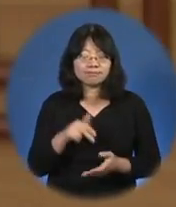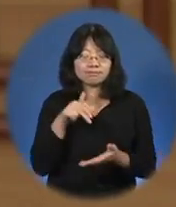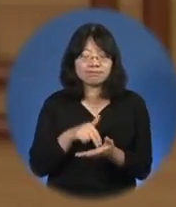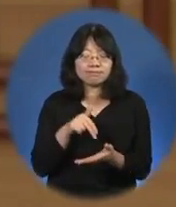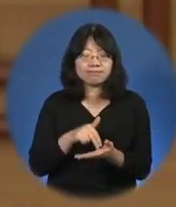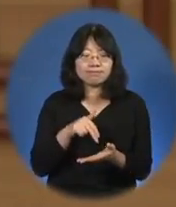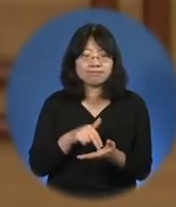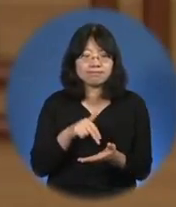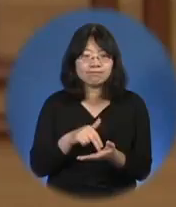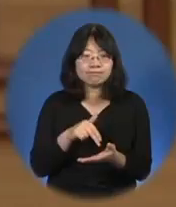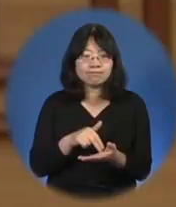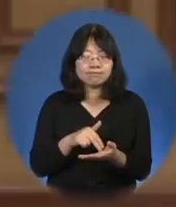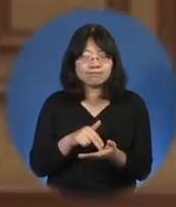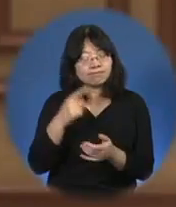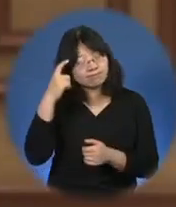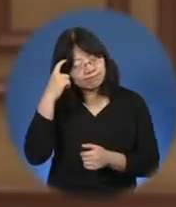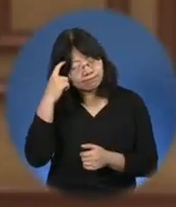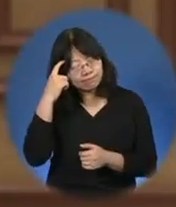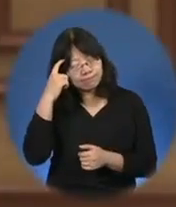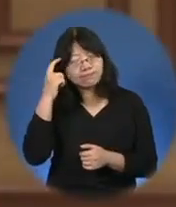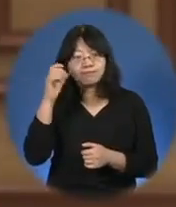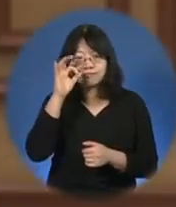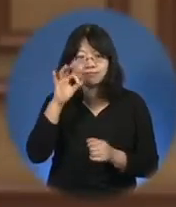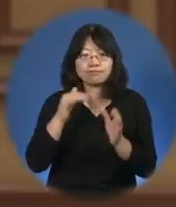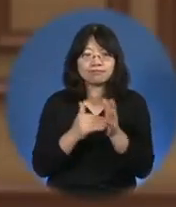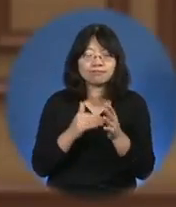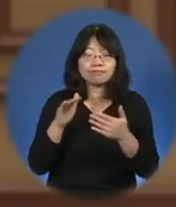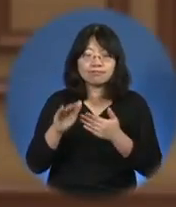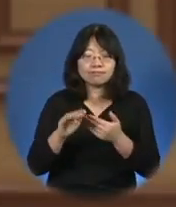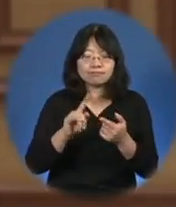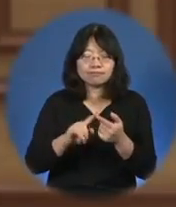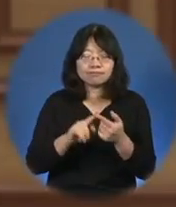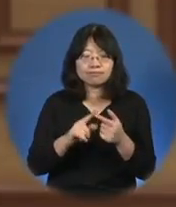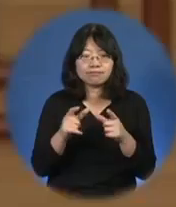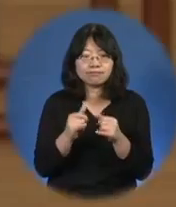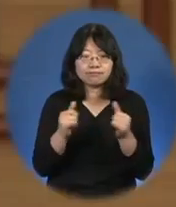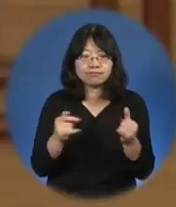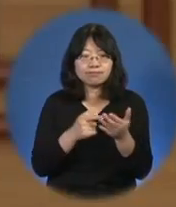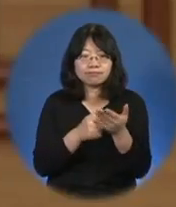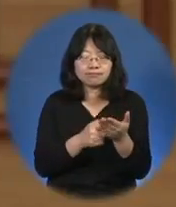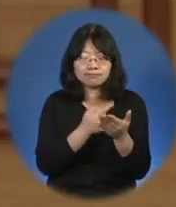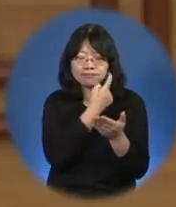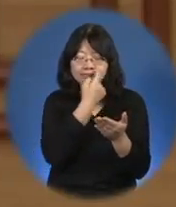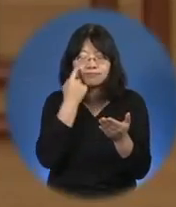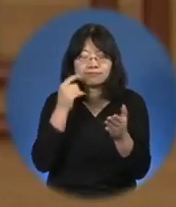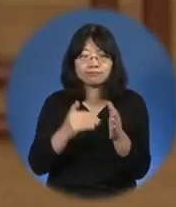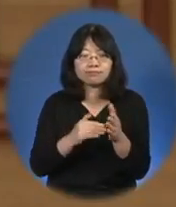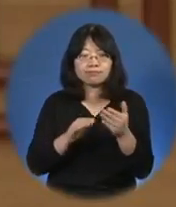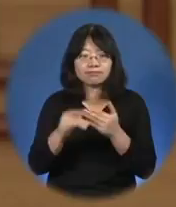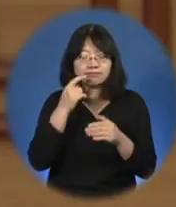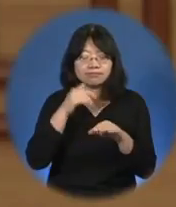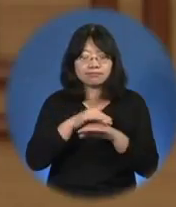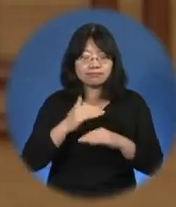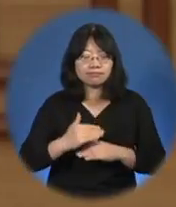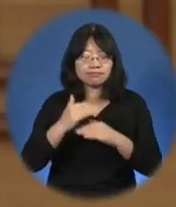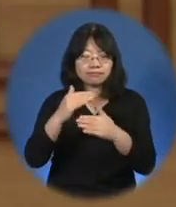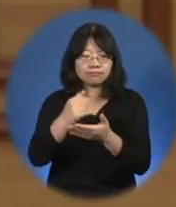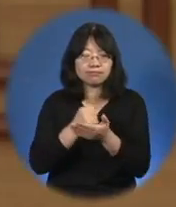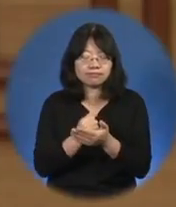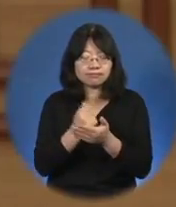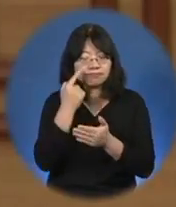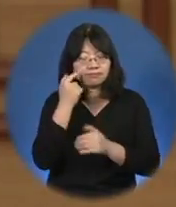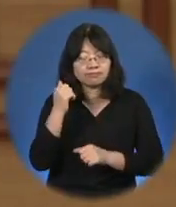부분을 좀 고려를 해서 저희가 그것의 시민의 의사를 확인해서 민주적인 절차를